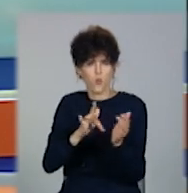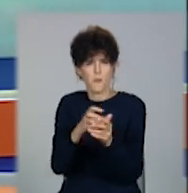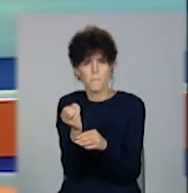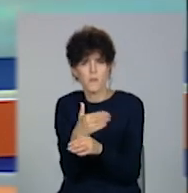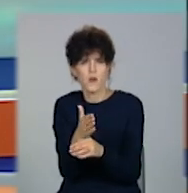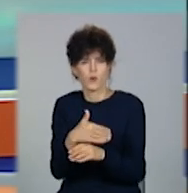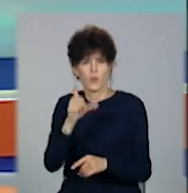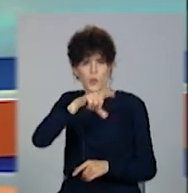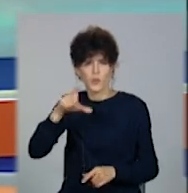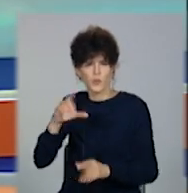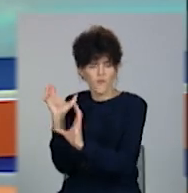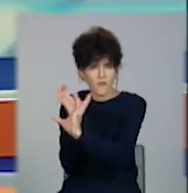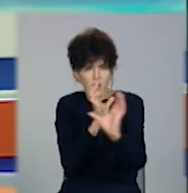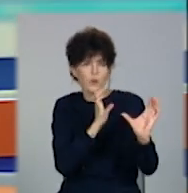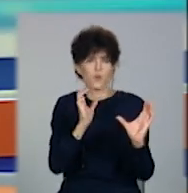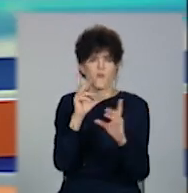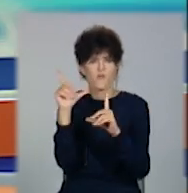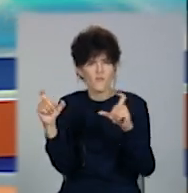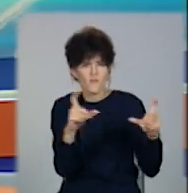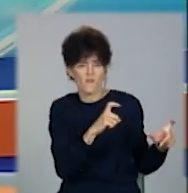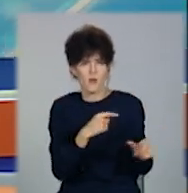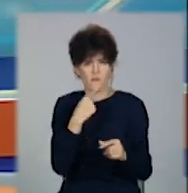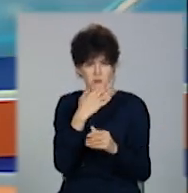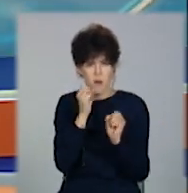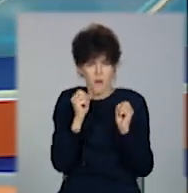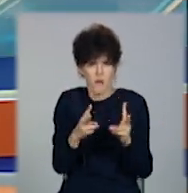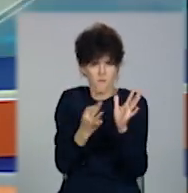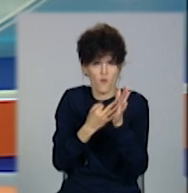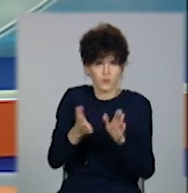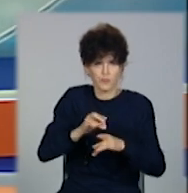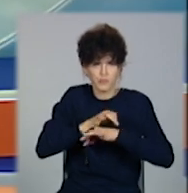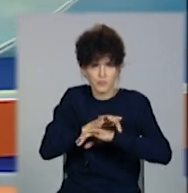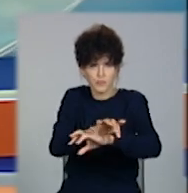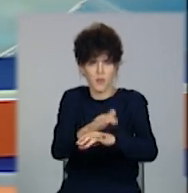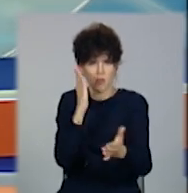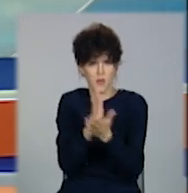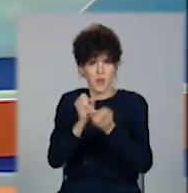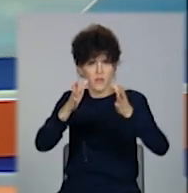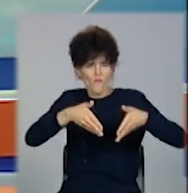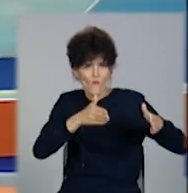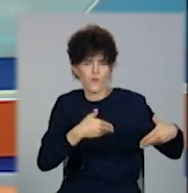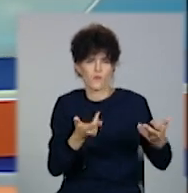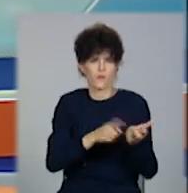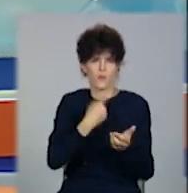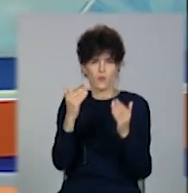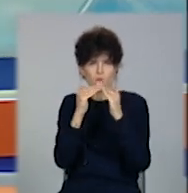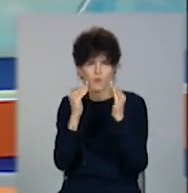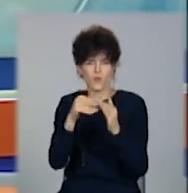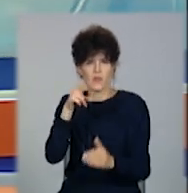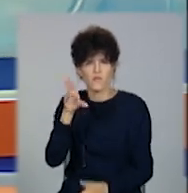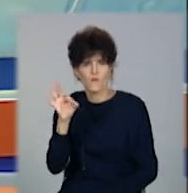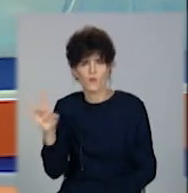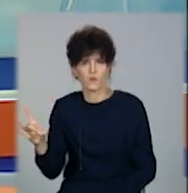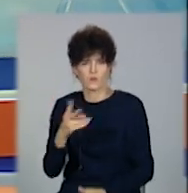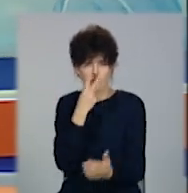павуками, яких бачили біля своїх домівок. Восьмилапі оселяються в городах і подвір'ях приватних будинків. Бачили їх і